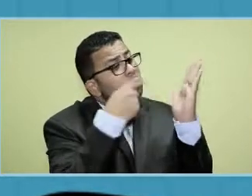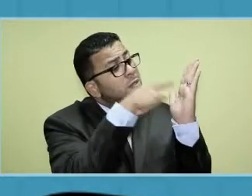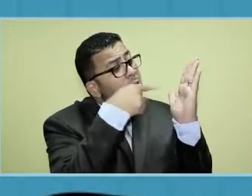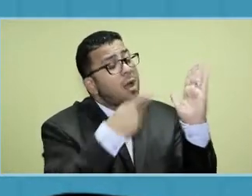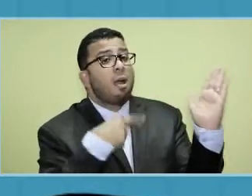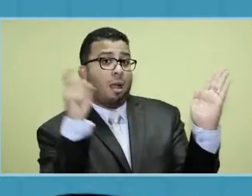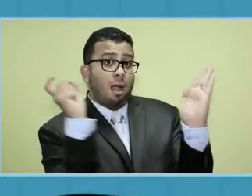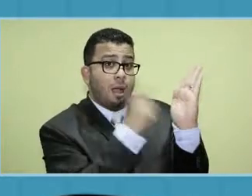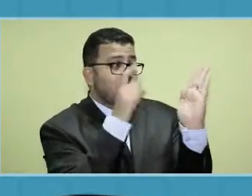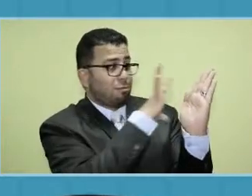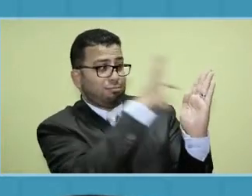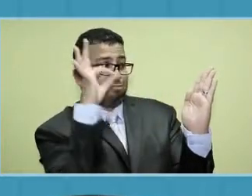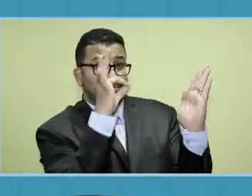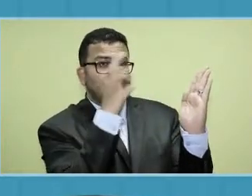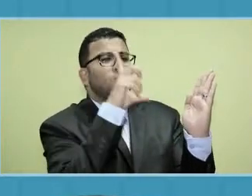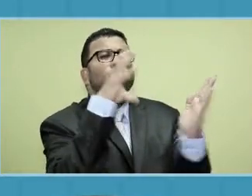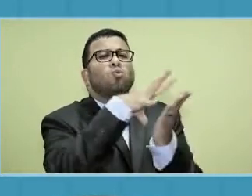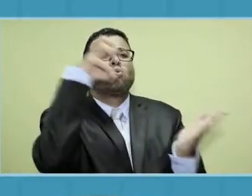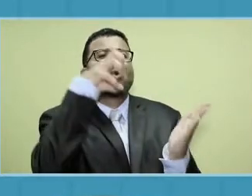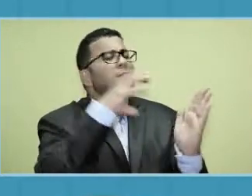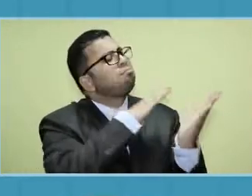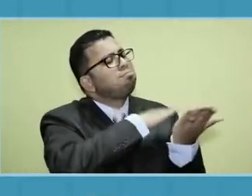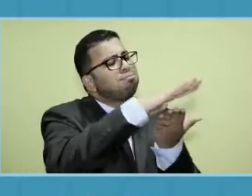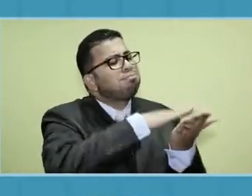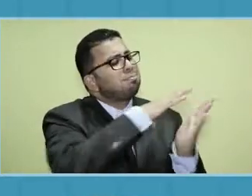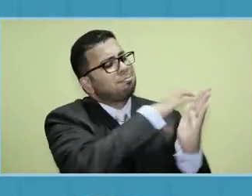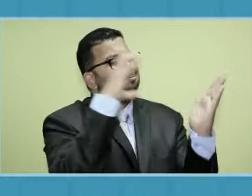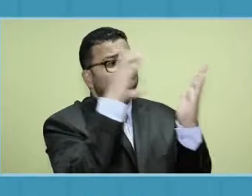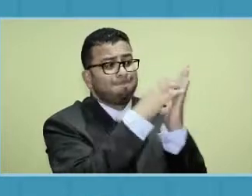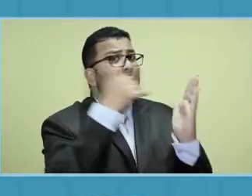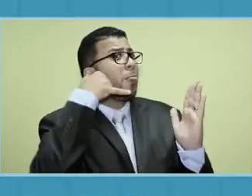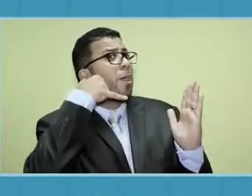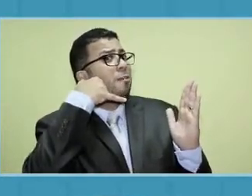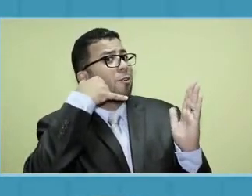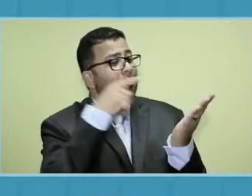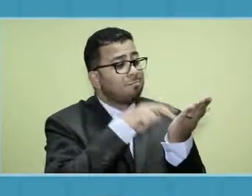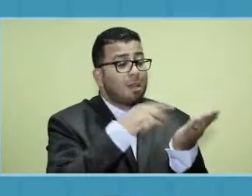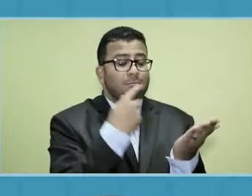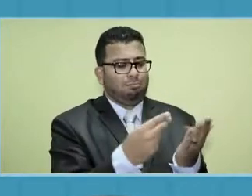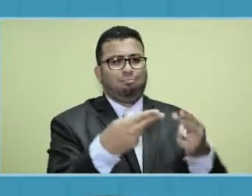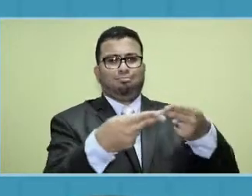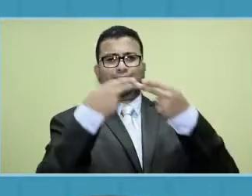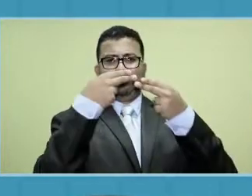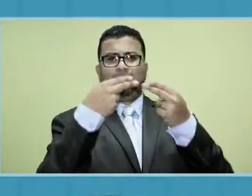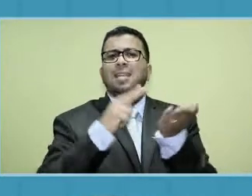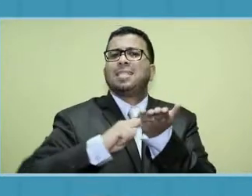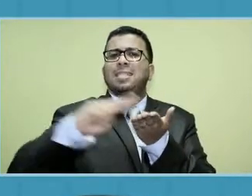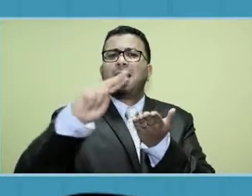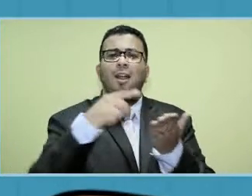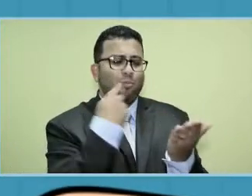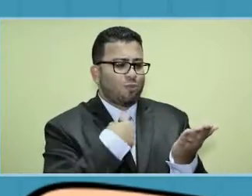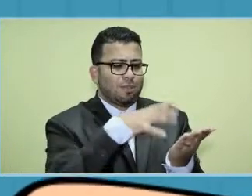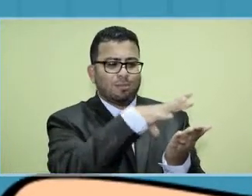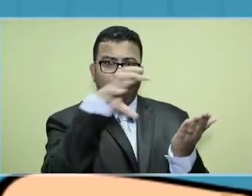اختر، ثم قم باختيار صورة المستند من على هاتفك مباشرة. ستظهر لك رسالة عند الانتهاء من